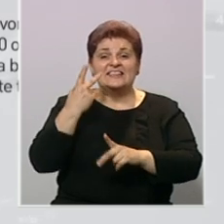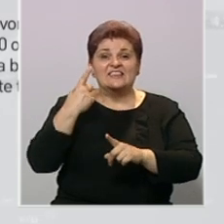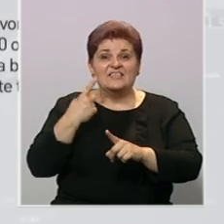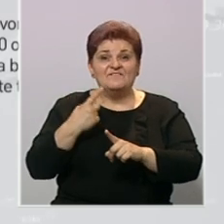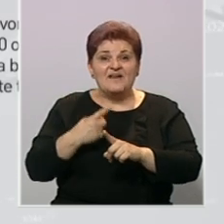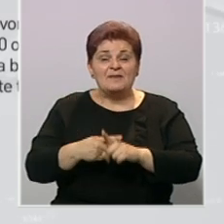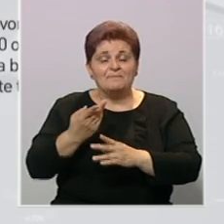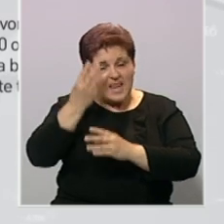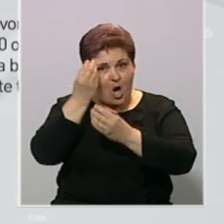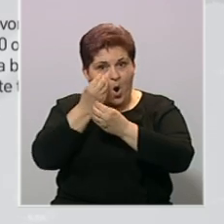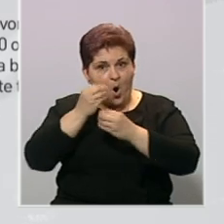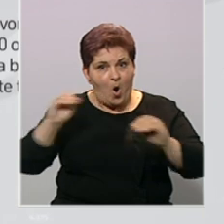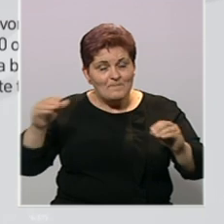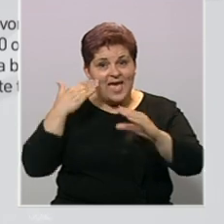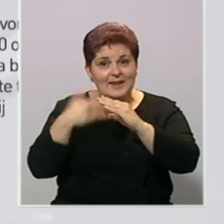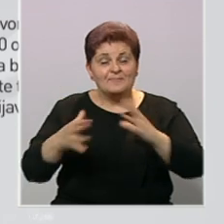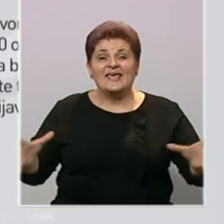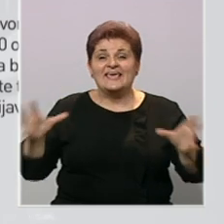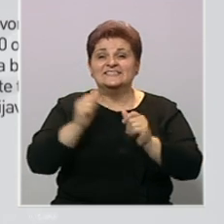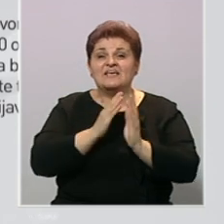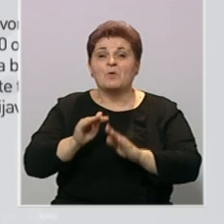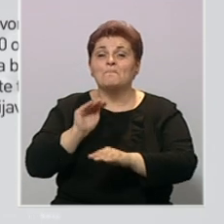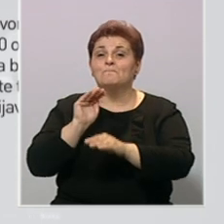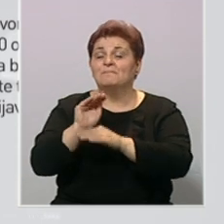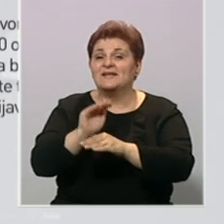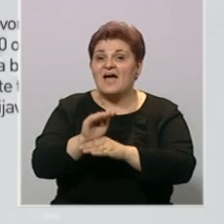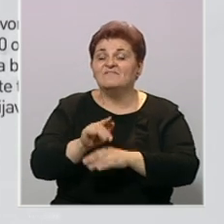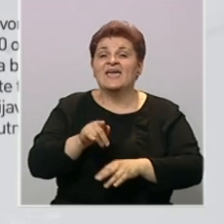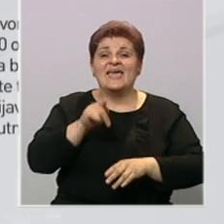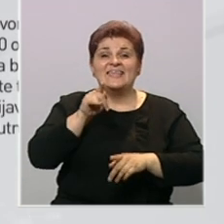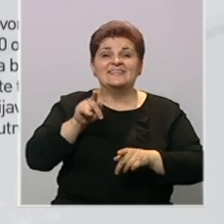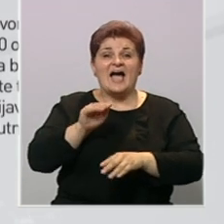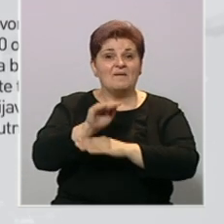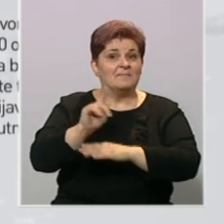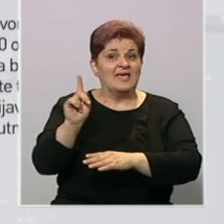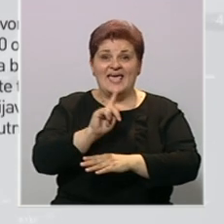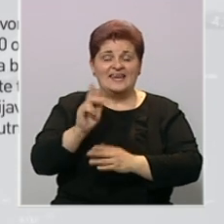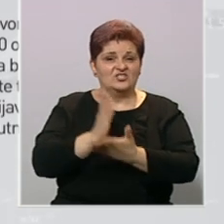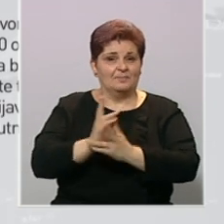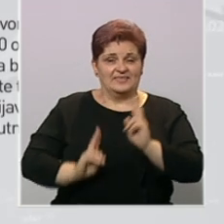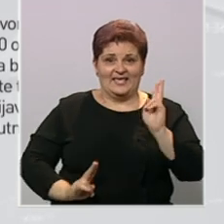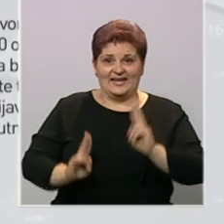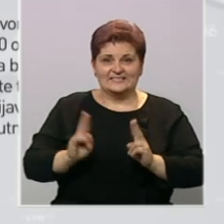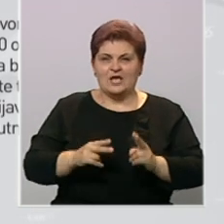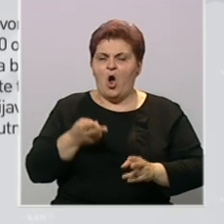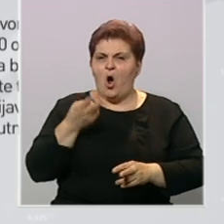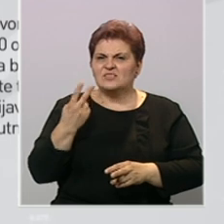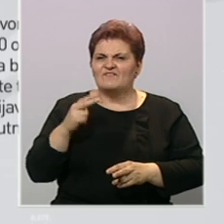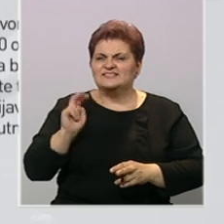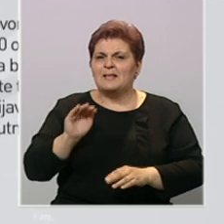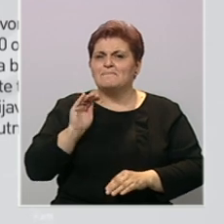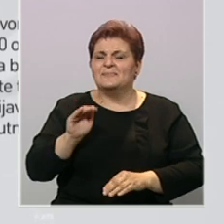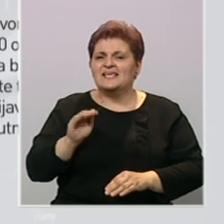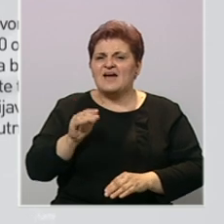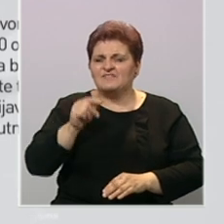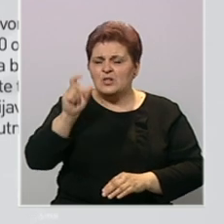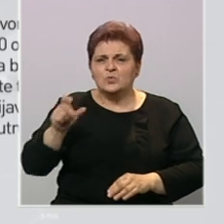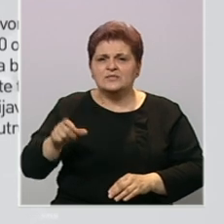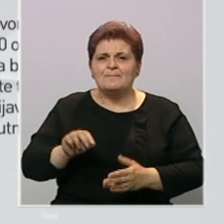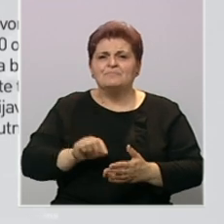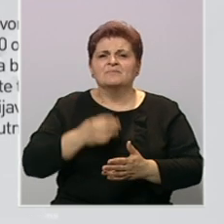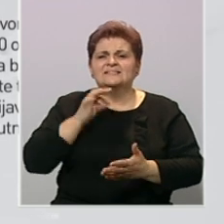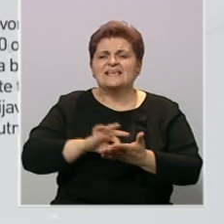bili obaviješteni na mail da završe postupak prijave, te takve prijave neće biti razmatrane. Oko 20.000 prijava birača za glasanje